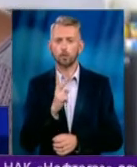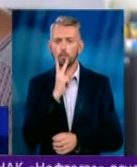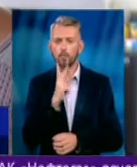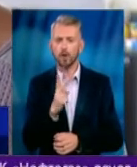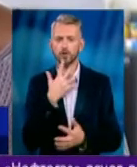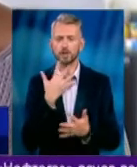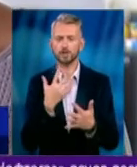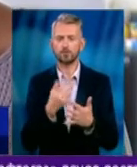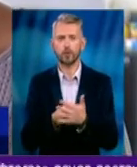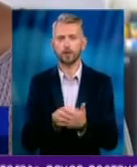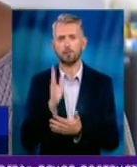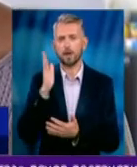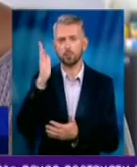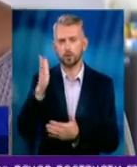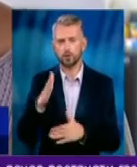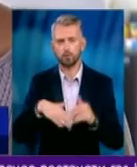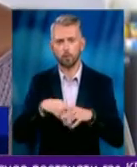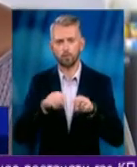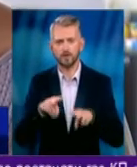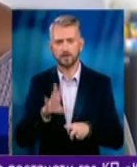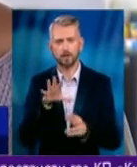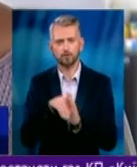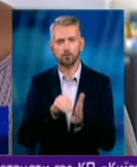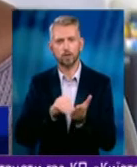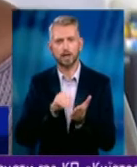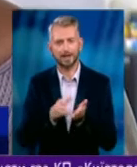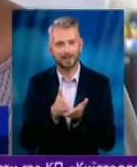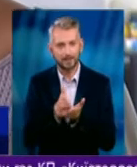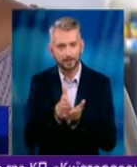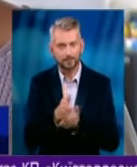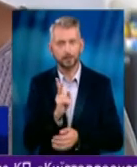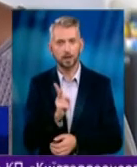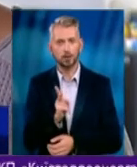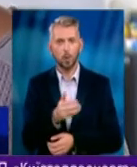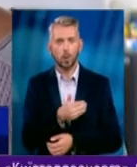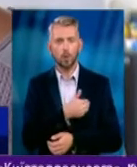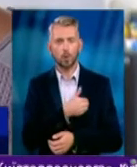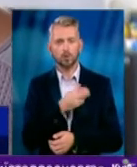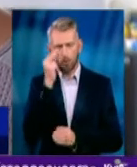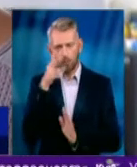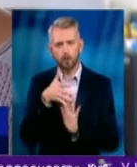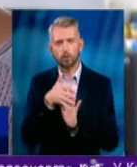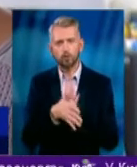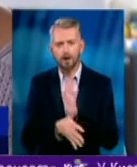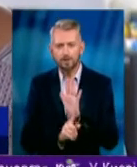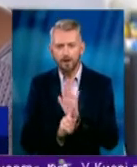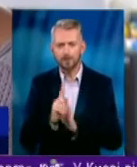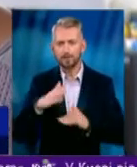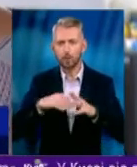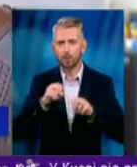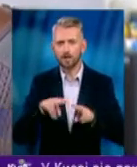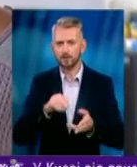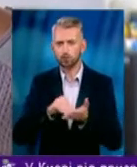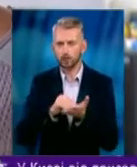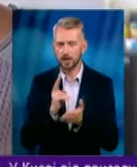бачить своє майбутнє професійне в журналістиці і хто хоче опанувати ази професії